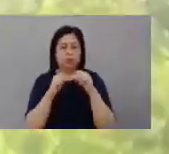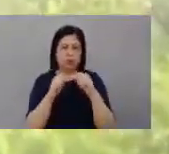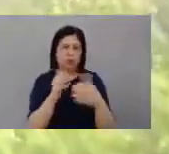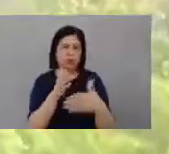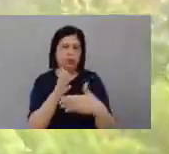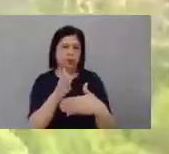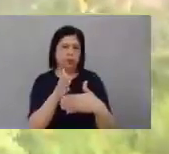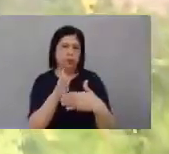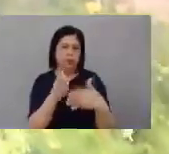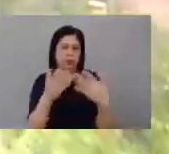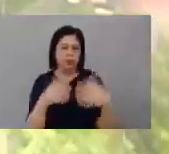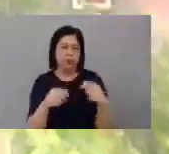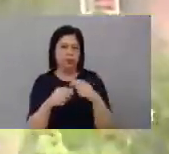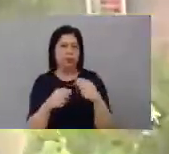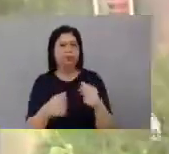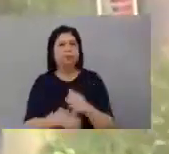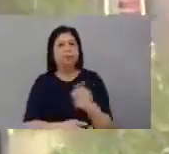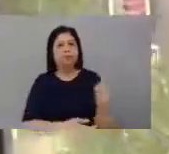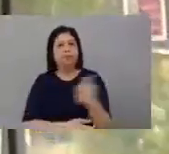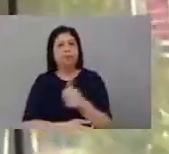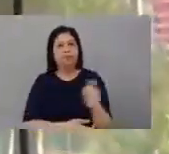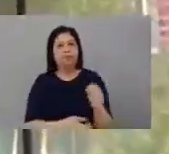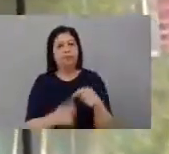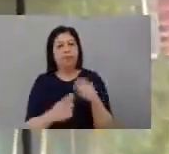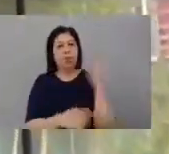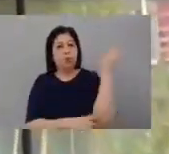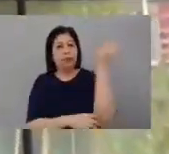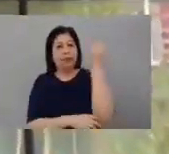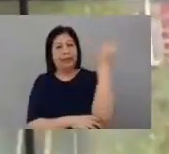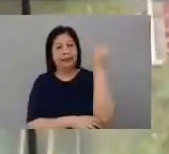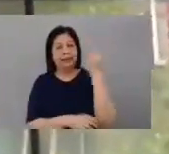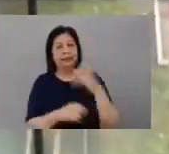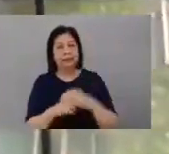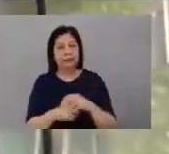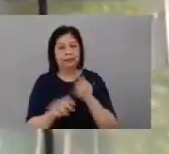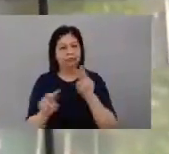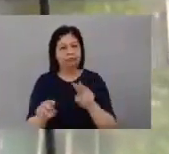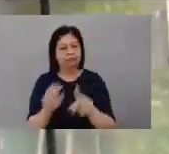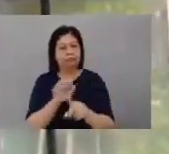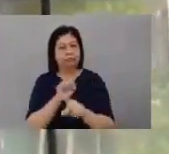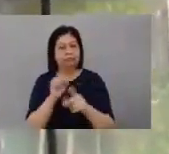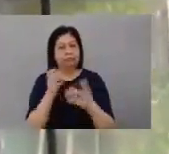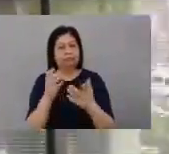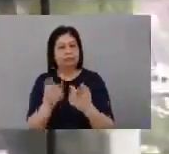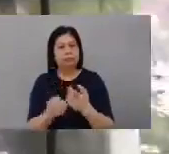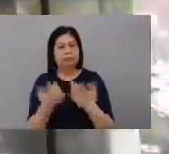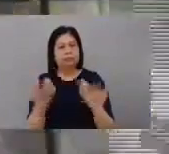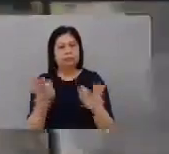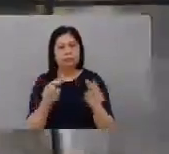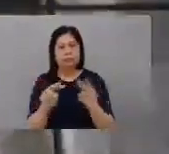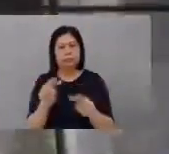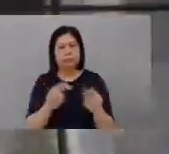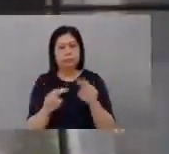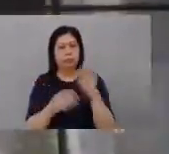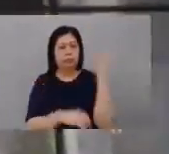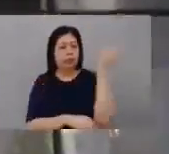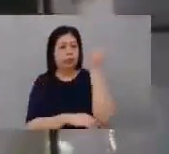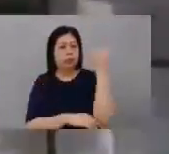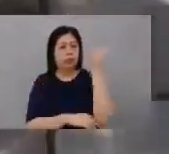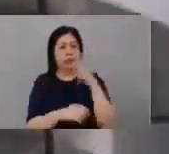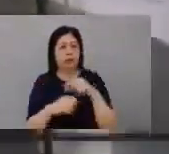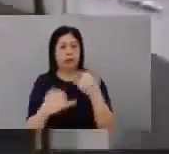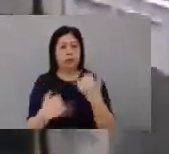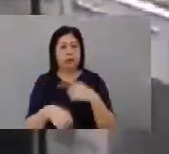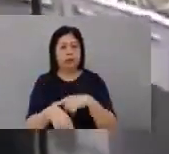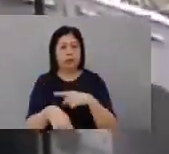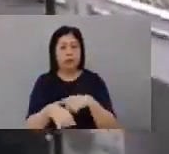walang problema dahil light naman o tuloy-tuloy ang daloy ng mga sasakyan sa oras na ito. Last location tayo, dito tayo sa may bandang South